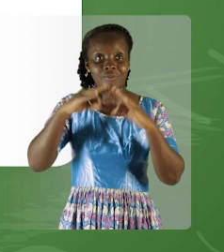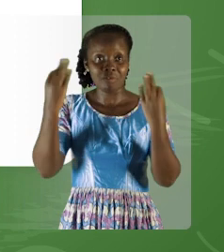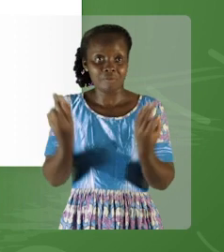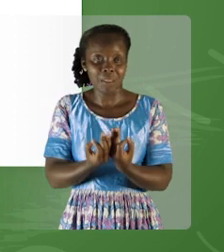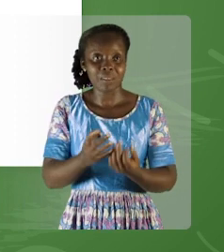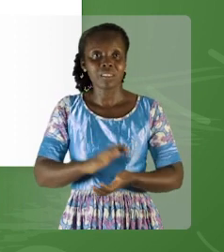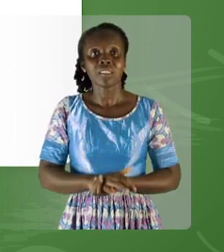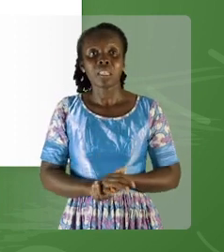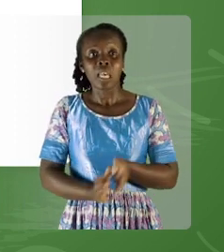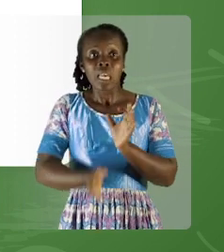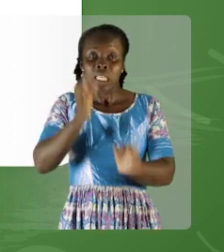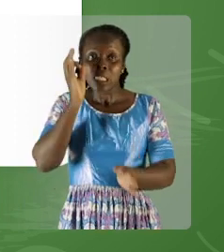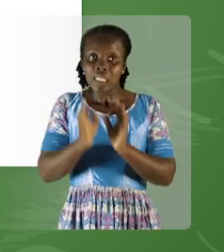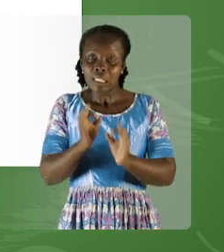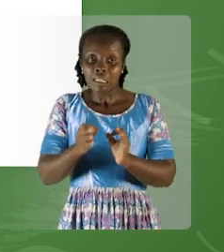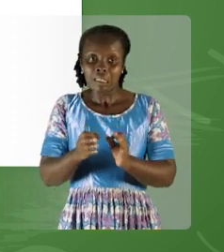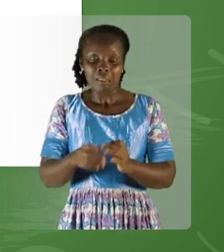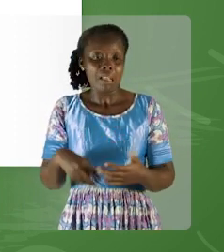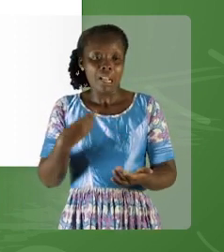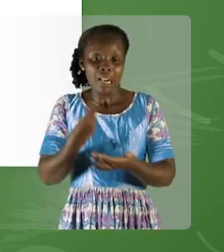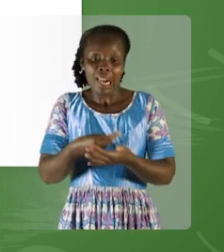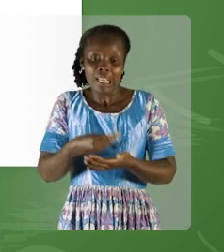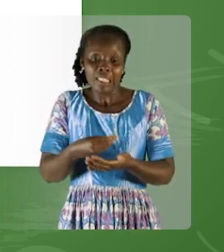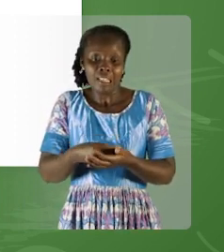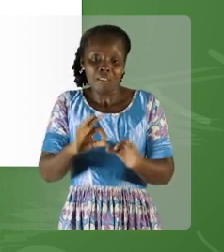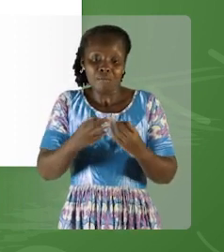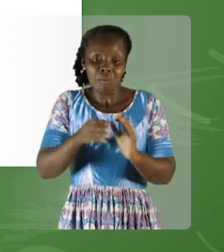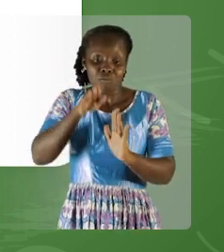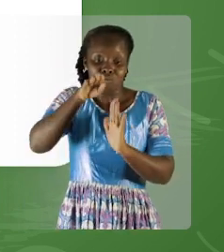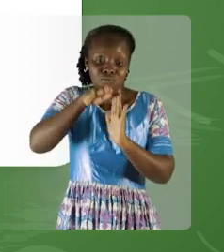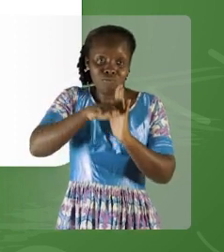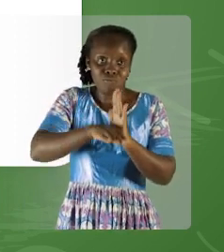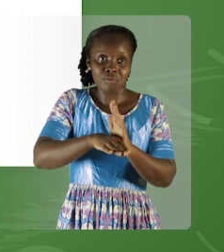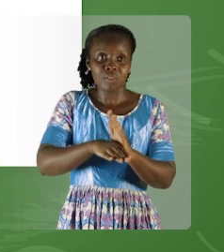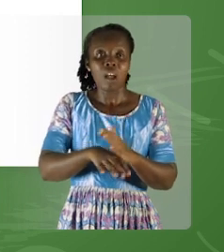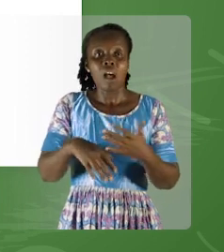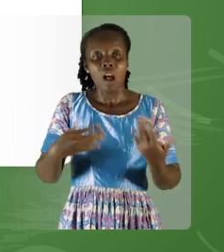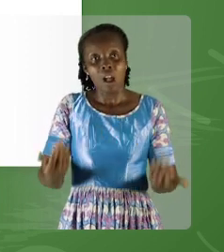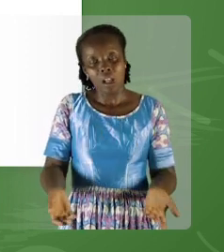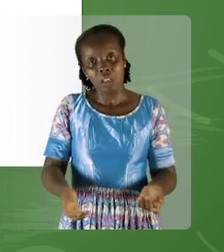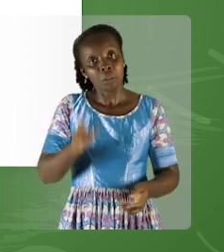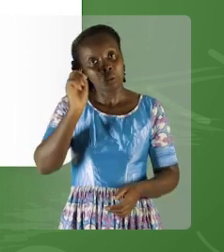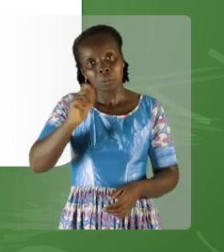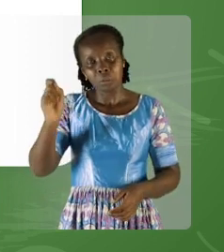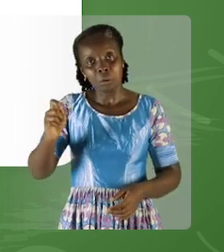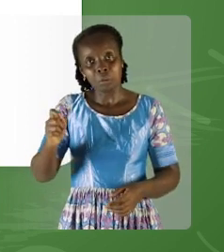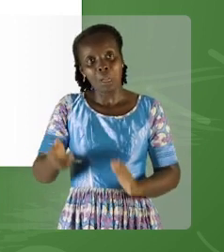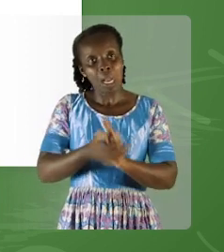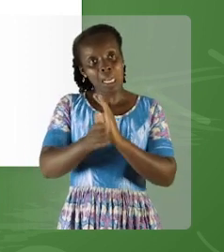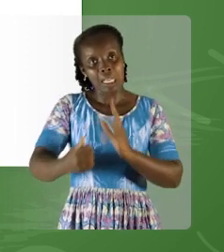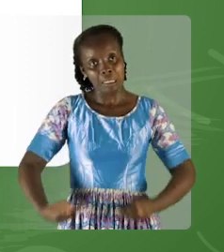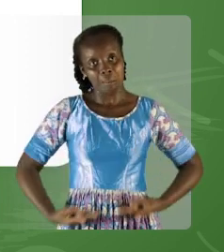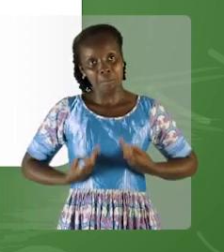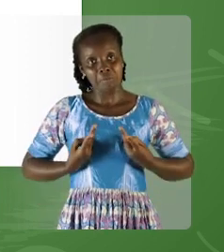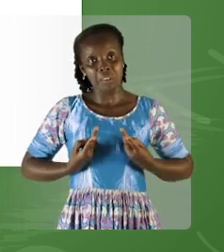la famille. Et s'il y a réduction des revenus de la famille, il faut savoir qu'il y a dégradation de